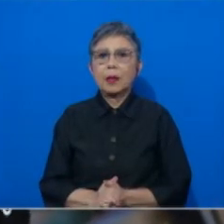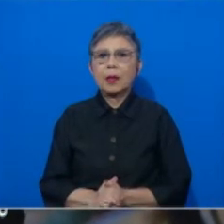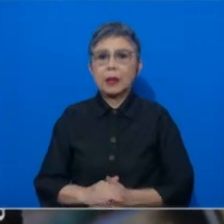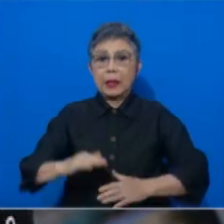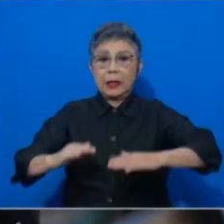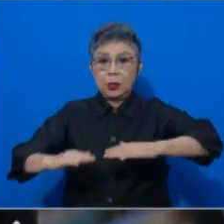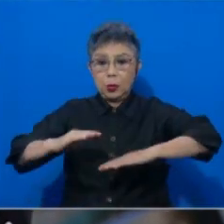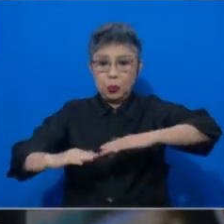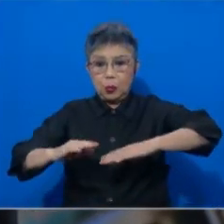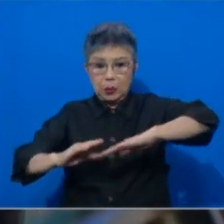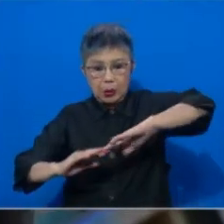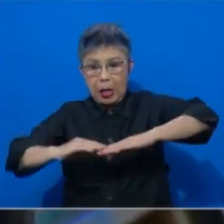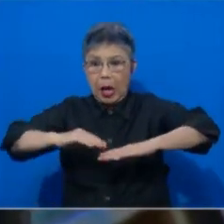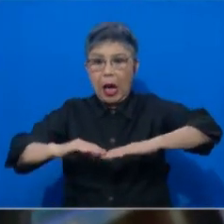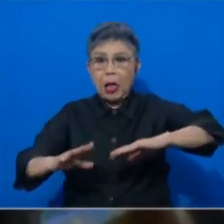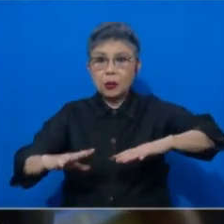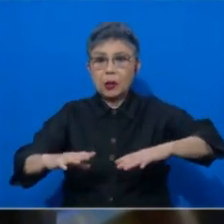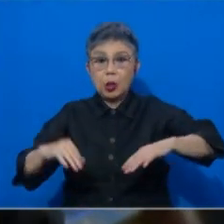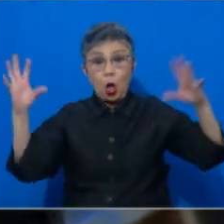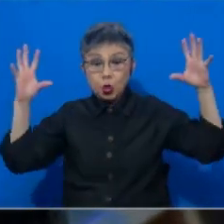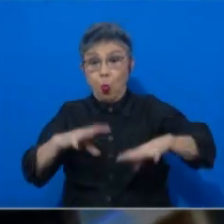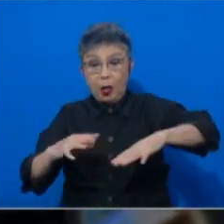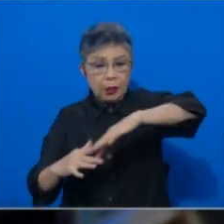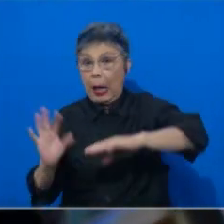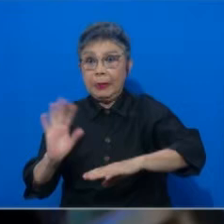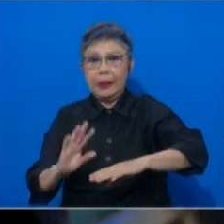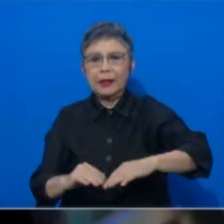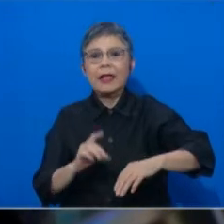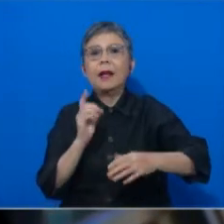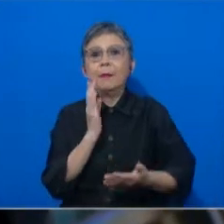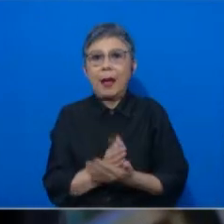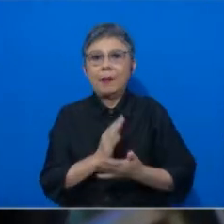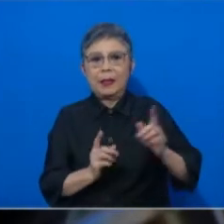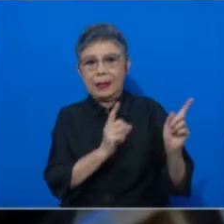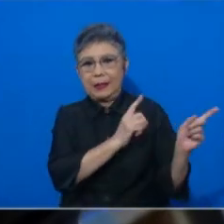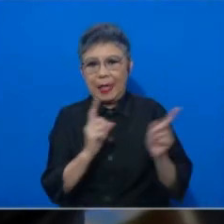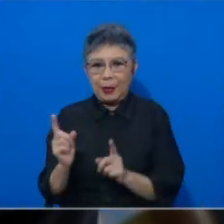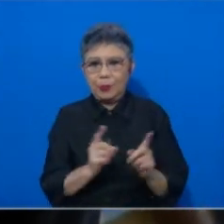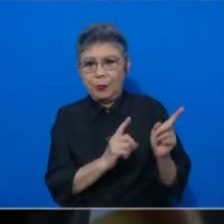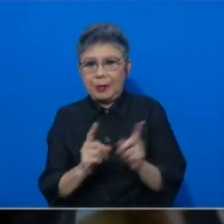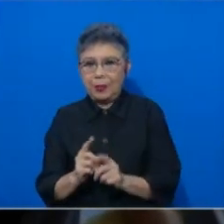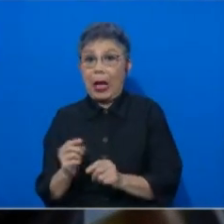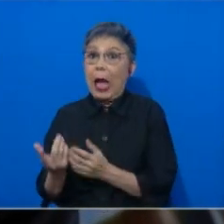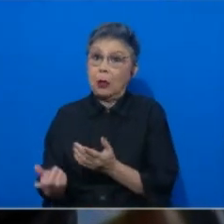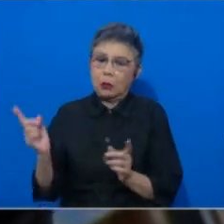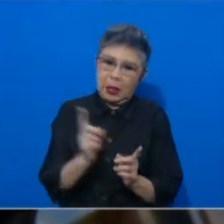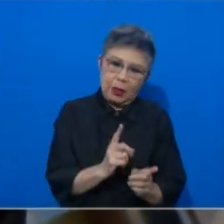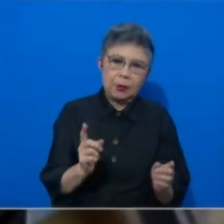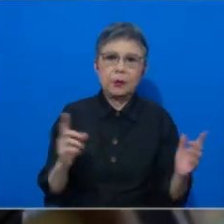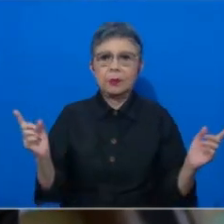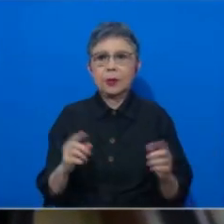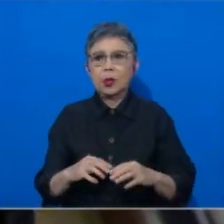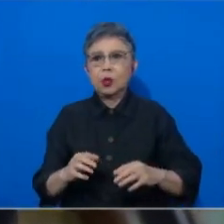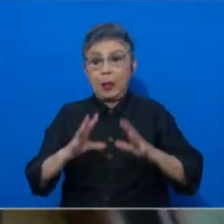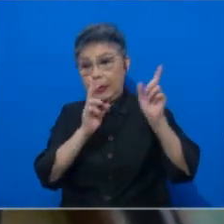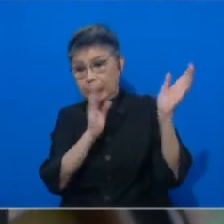keseimbangan itu harus dijaga dan tangan pun harus kuat memegang seling ini supaya tubuh